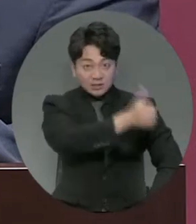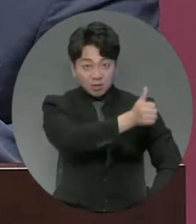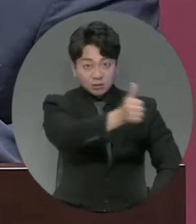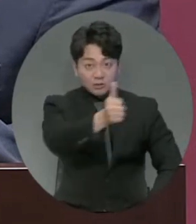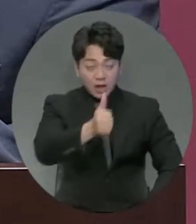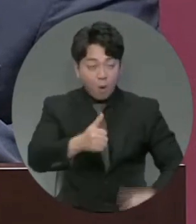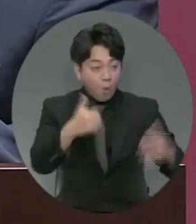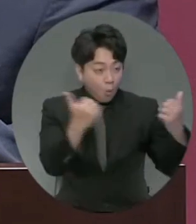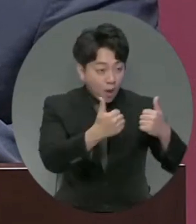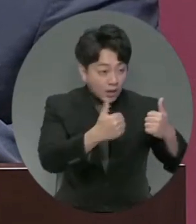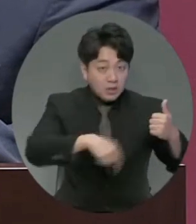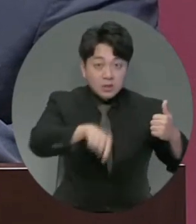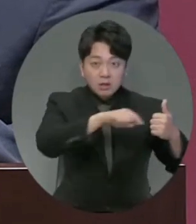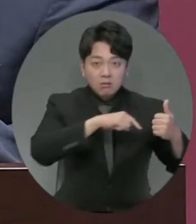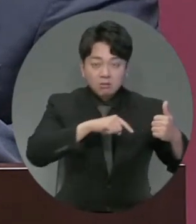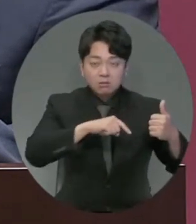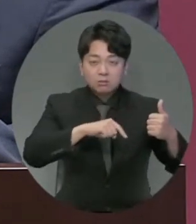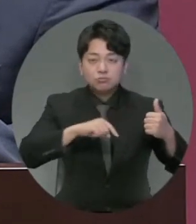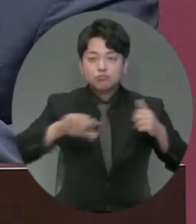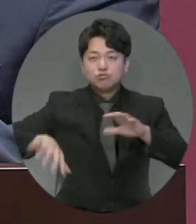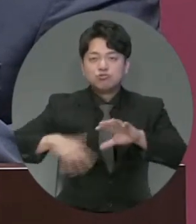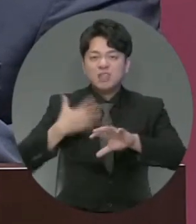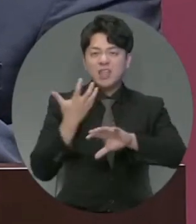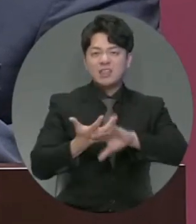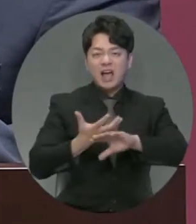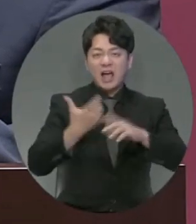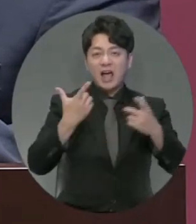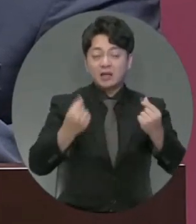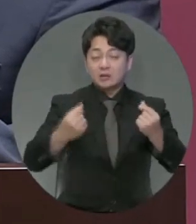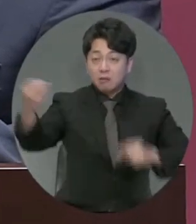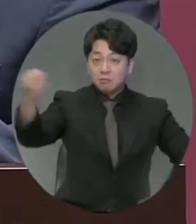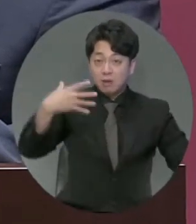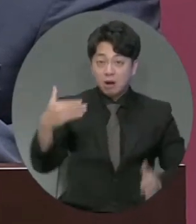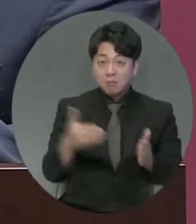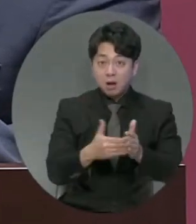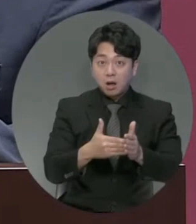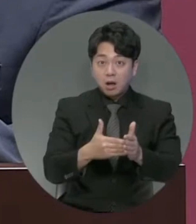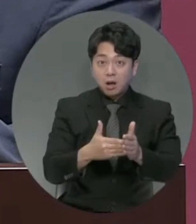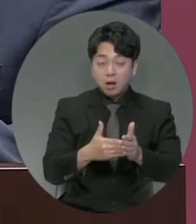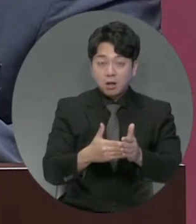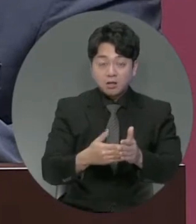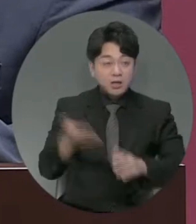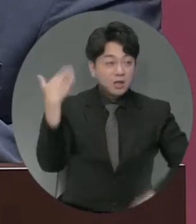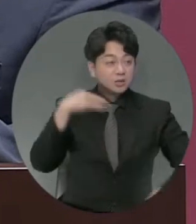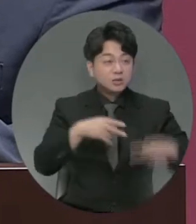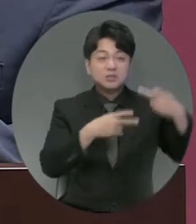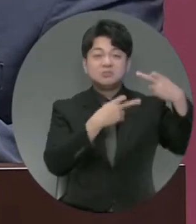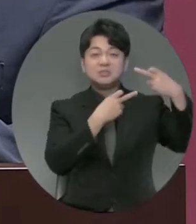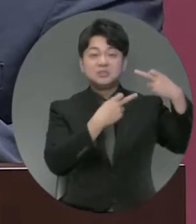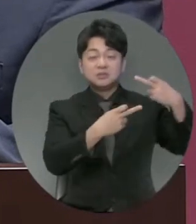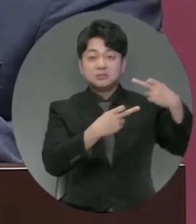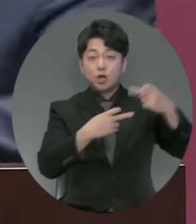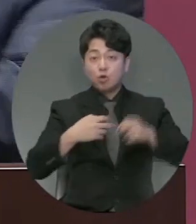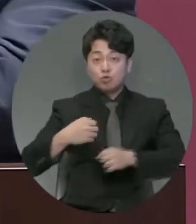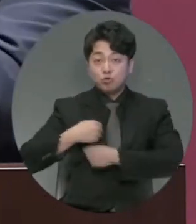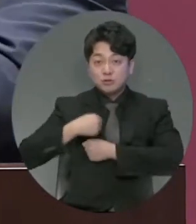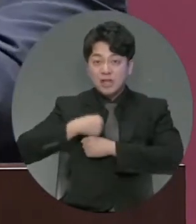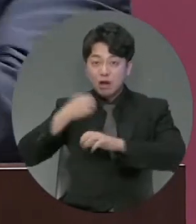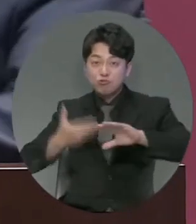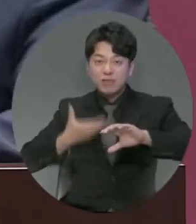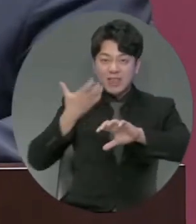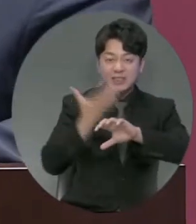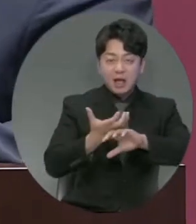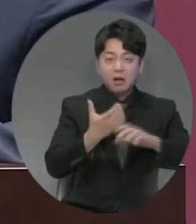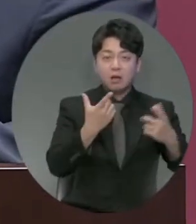쿠데타에 준하는 사항이다라고 얘기했습니다. 12.12 쿠데타. 너무나 부적절한